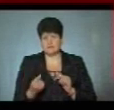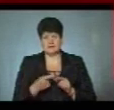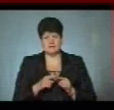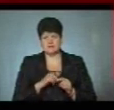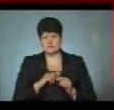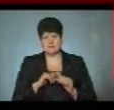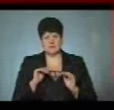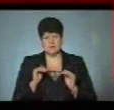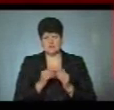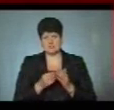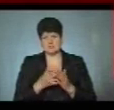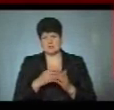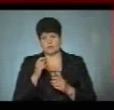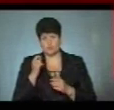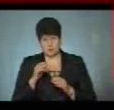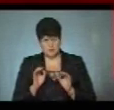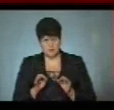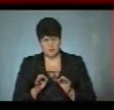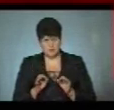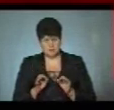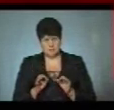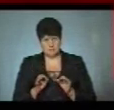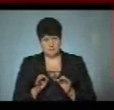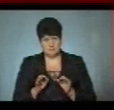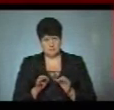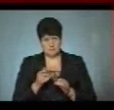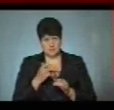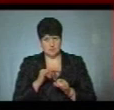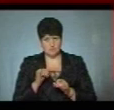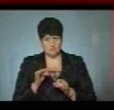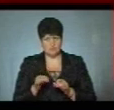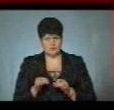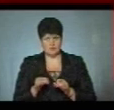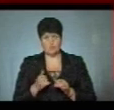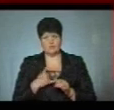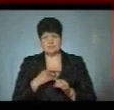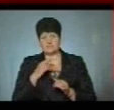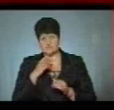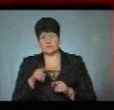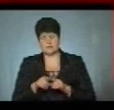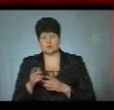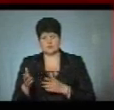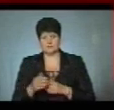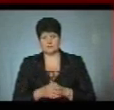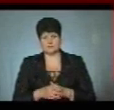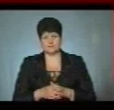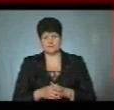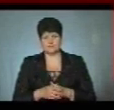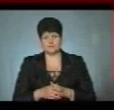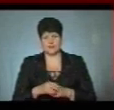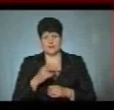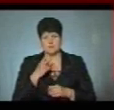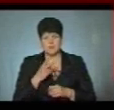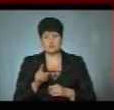найнижчі ціни в Україні, правильно? Пане Ігоре, у нас і Чернівці також. Бачимо,